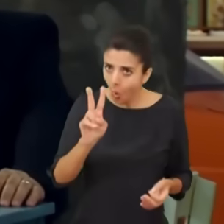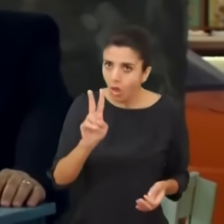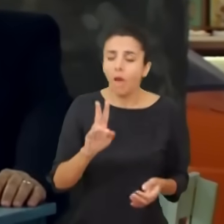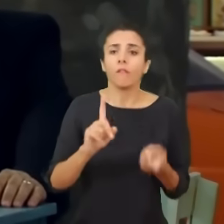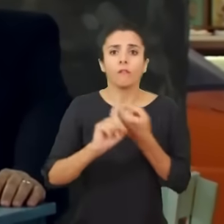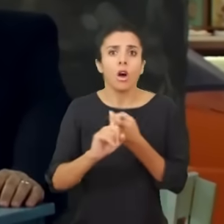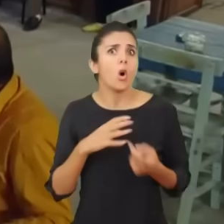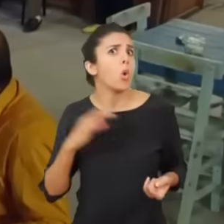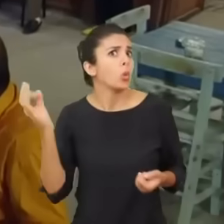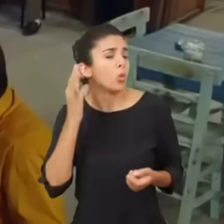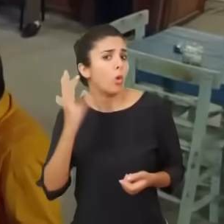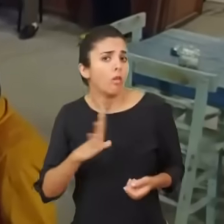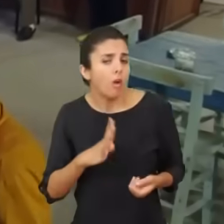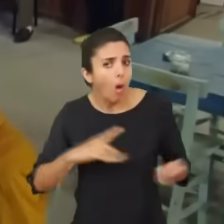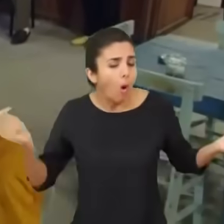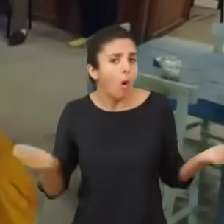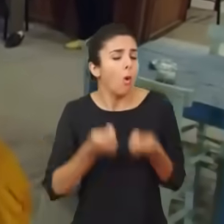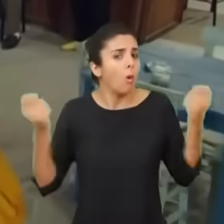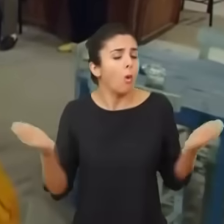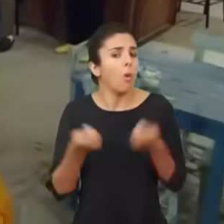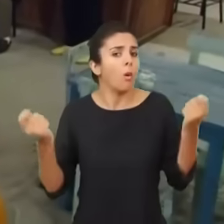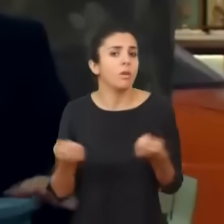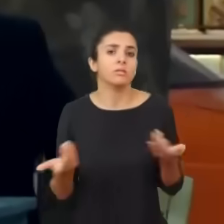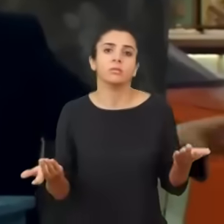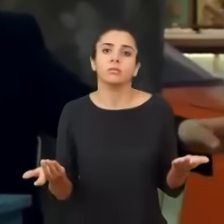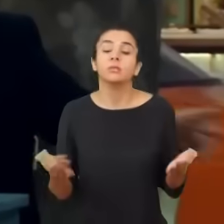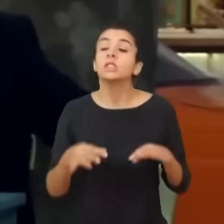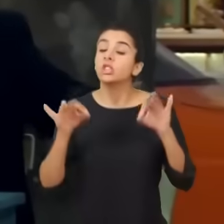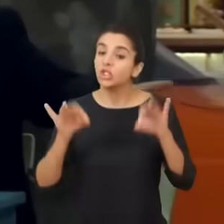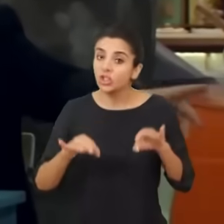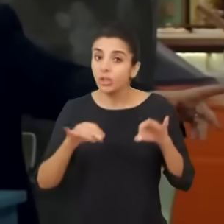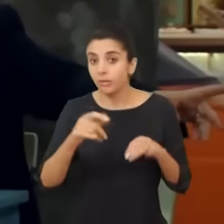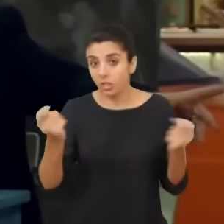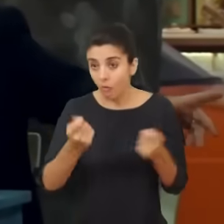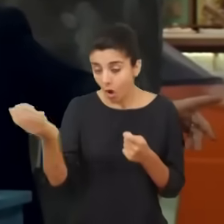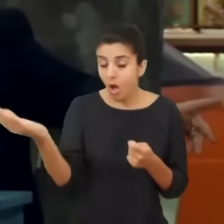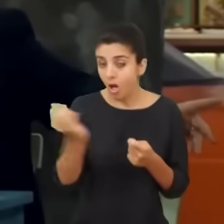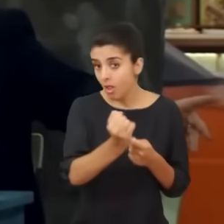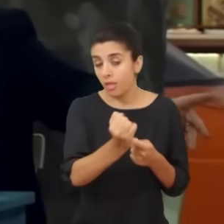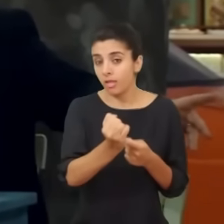kalmadık. Acayip de duyduk ya. Çok iyi duyduk. Tamam, şimdi alın işte bu davulu.